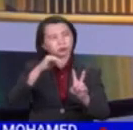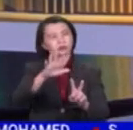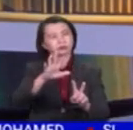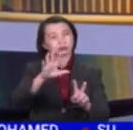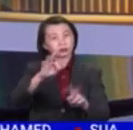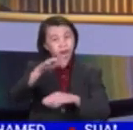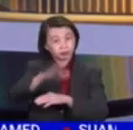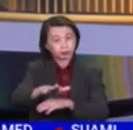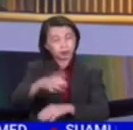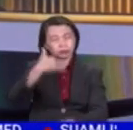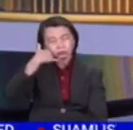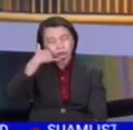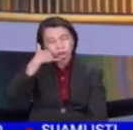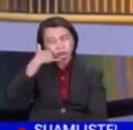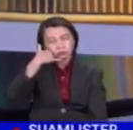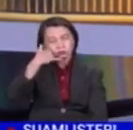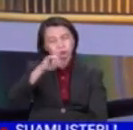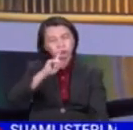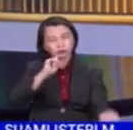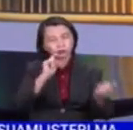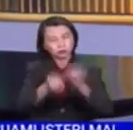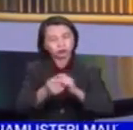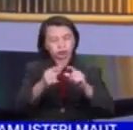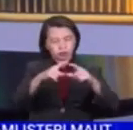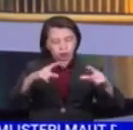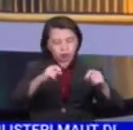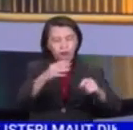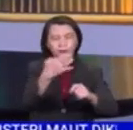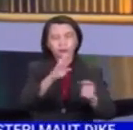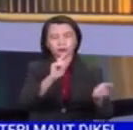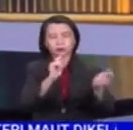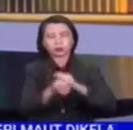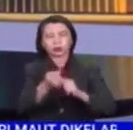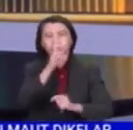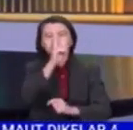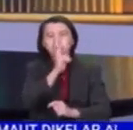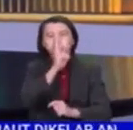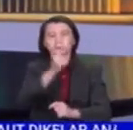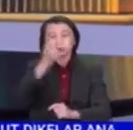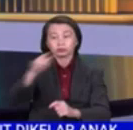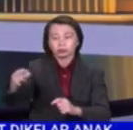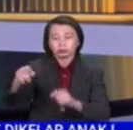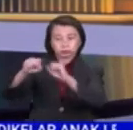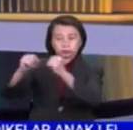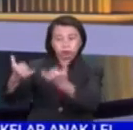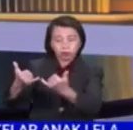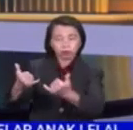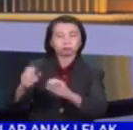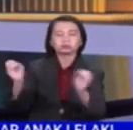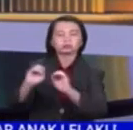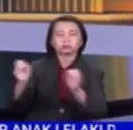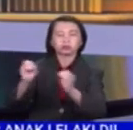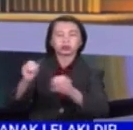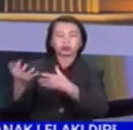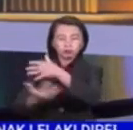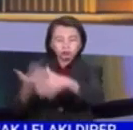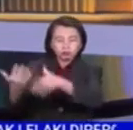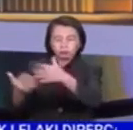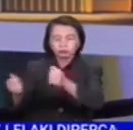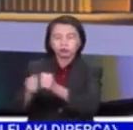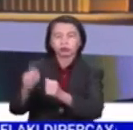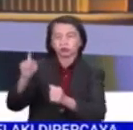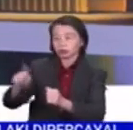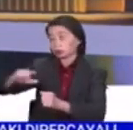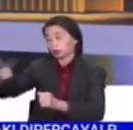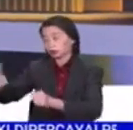petang semalam bagi tujuan menukar kad biru kepada merah atas alasan syarikat itu tidak lagi berkolaborasi bersama